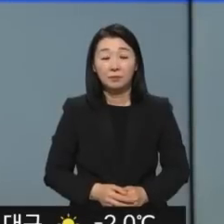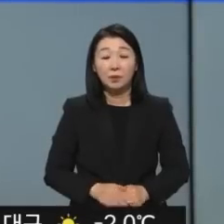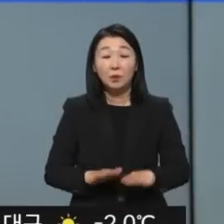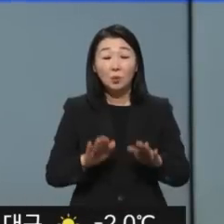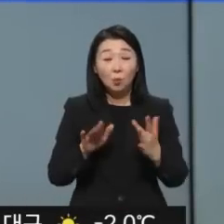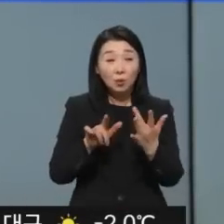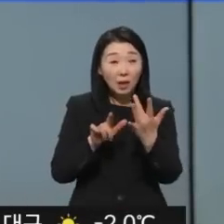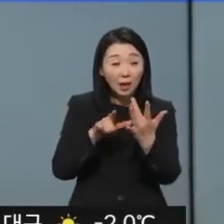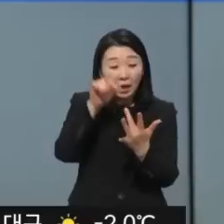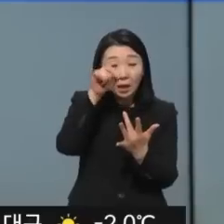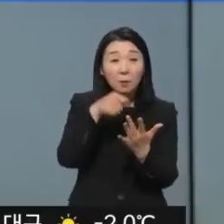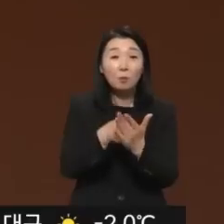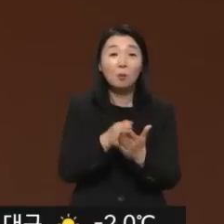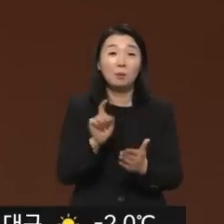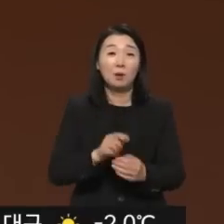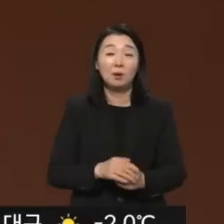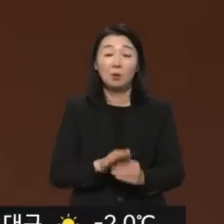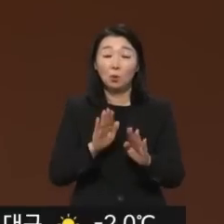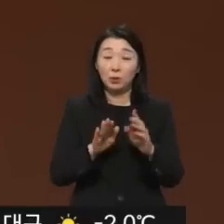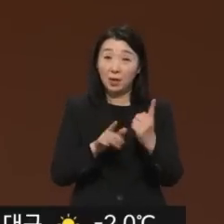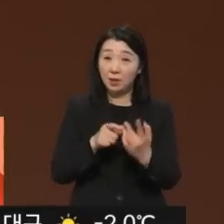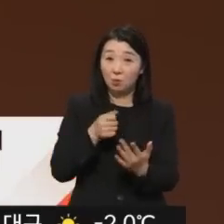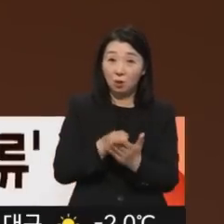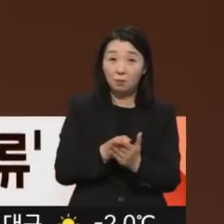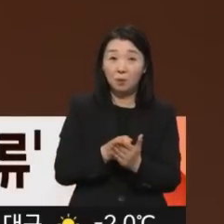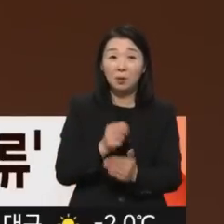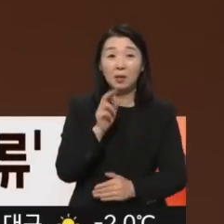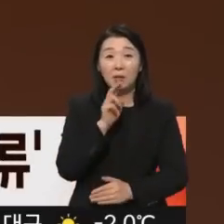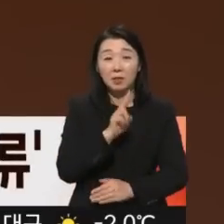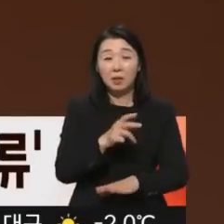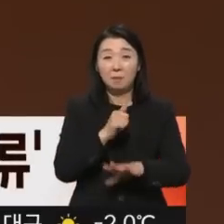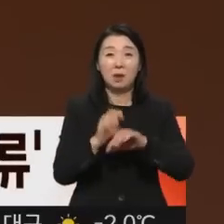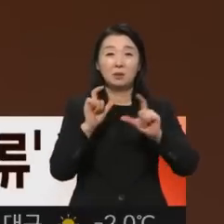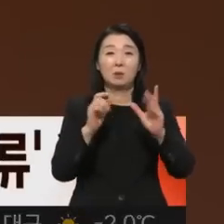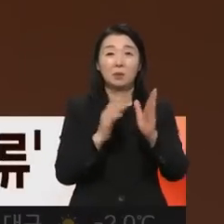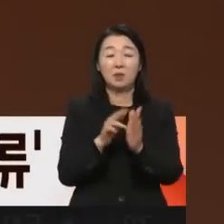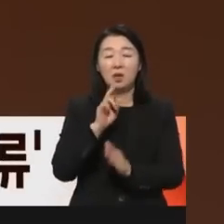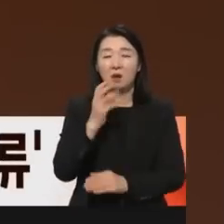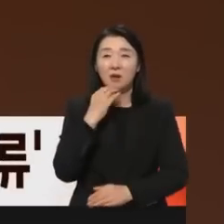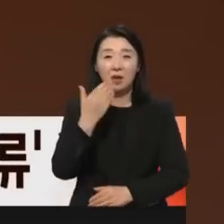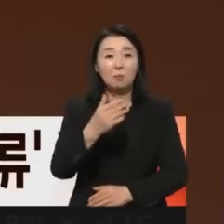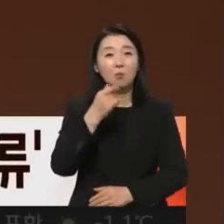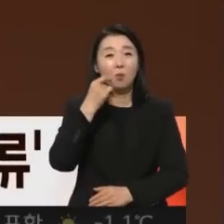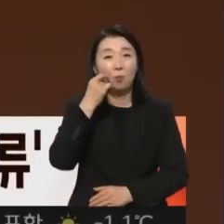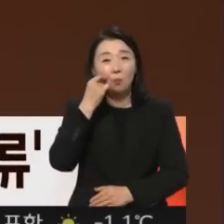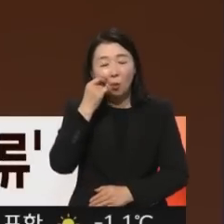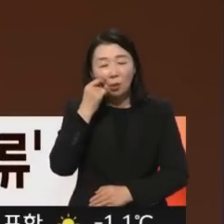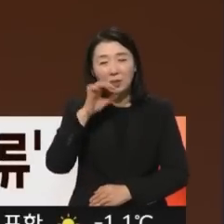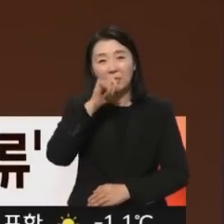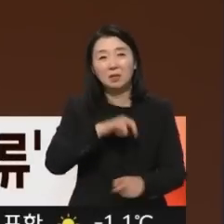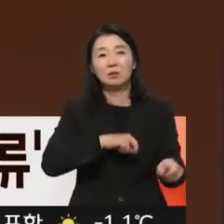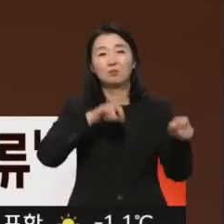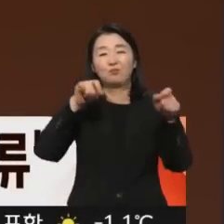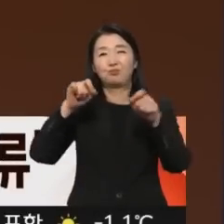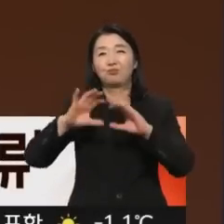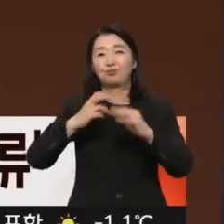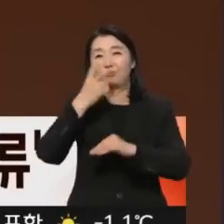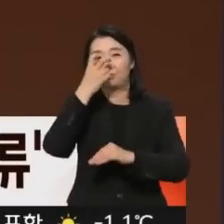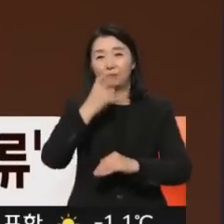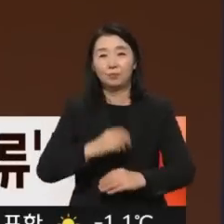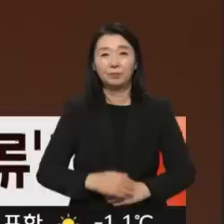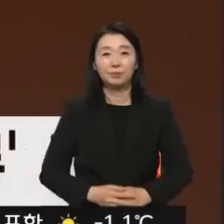원픽은 어떤 걸로 잡을 거예요? 네, 오늘의 원픽입니다. 야 최후 통첩에 여 양보 못한다. 표류하는 예산안